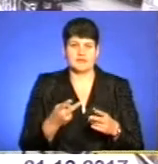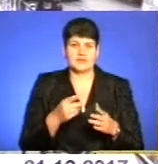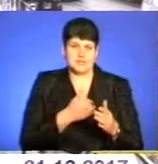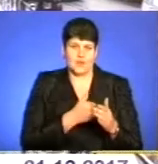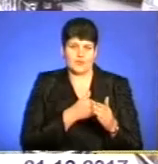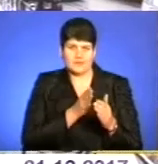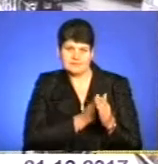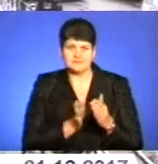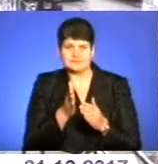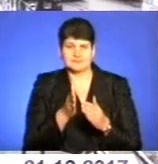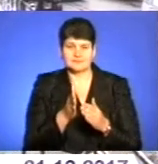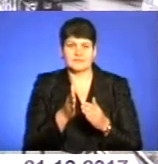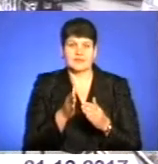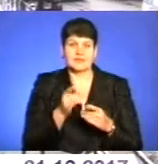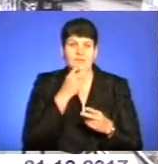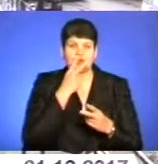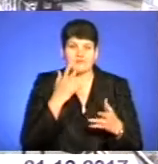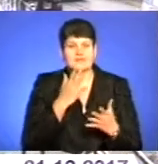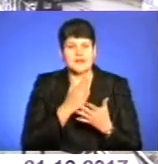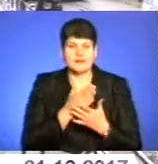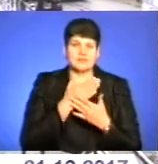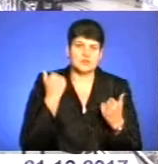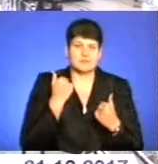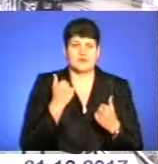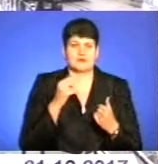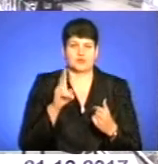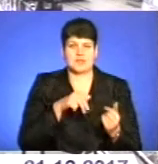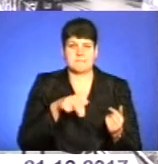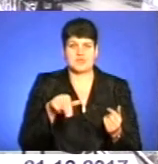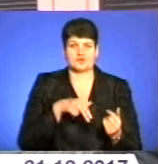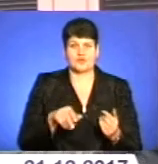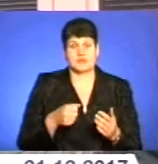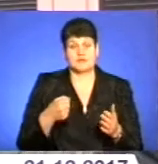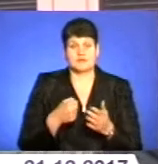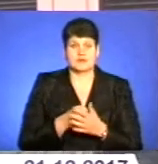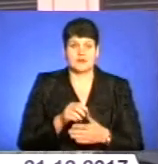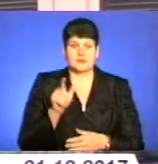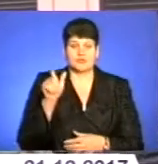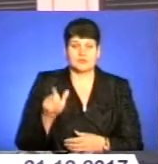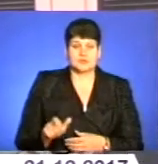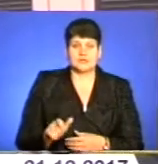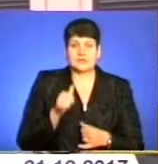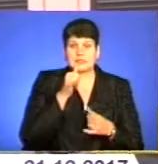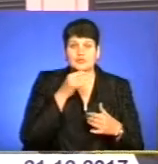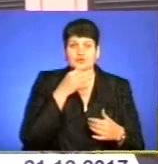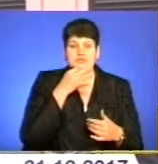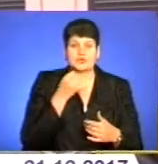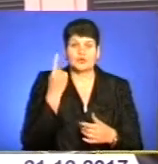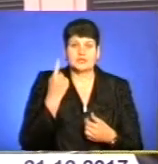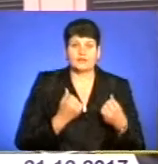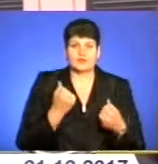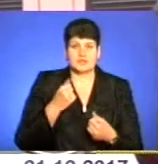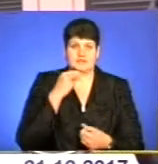вклинитися в то вікно і навіть не подивився, чи хтось є на пішохідному переході і збив людину. Не можна сказати, що один водій винуватий.